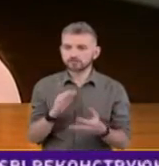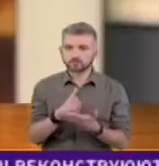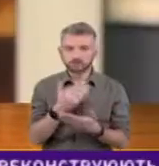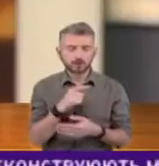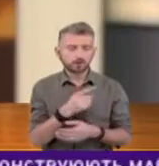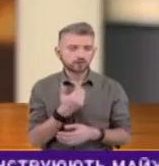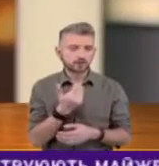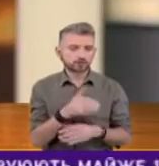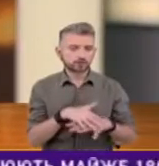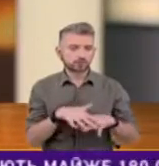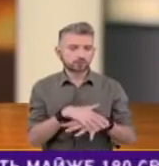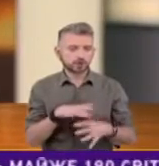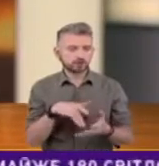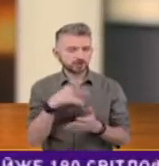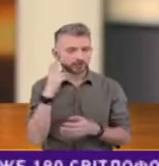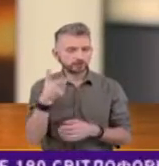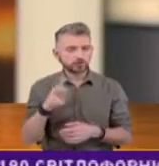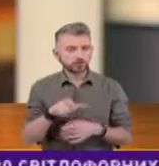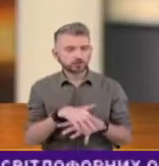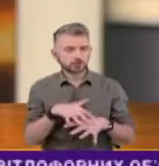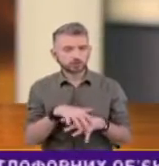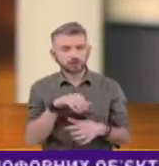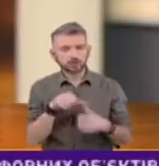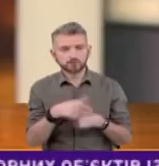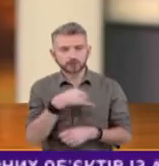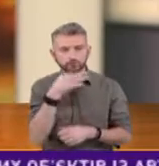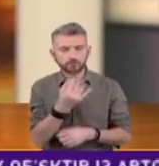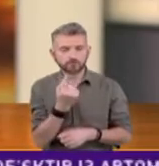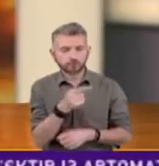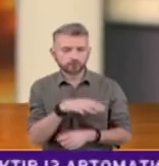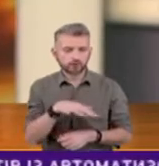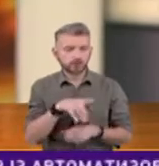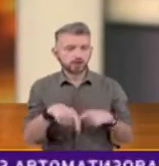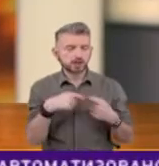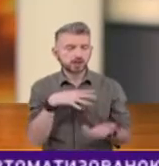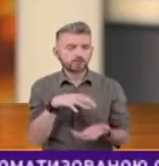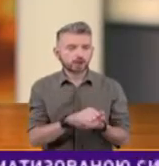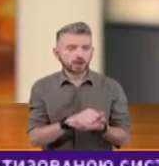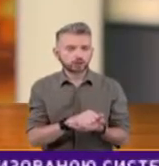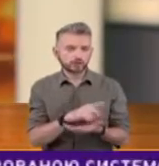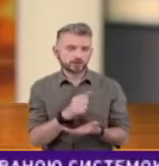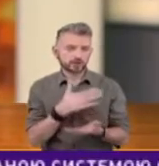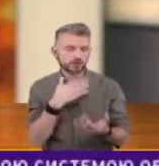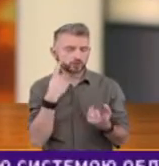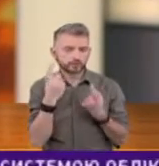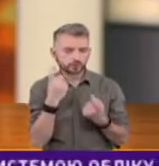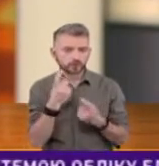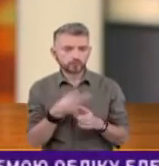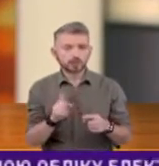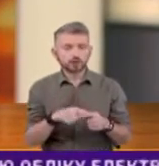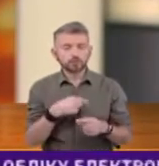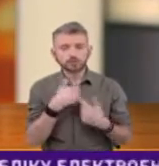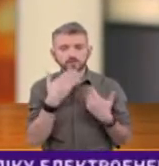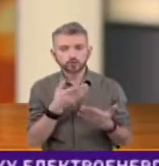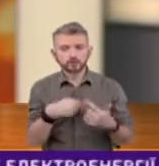належить громаді міста Києва. Більшість території, крім, я назвав, одної, яка передана в оренду, принаймні за нашою інформацією. Для цього ми і